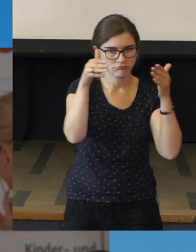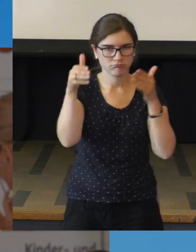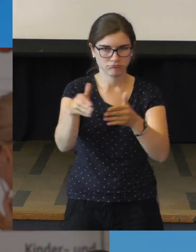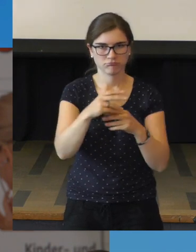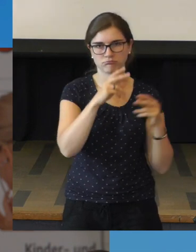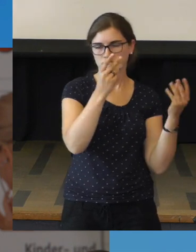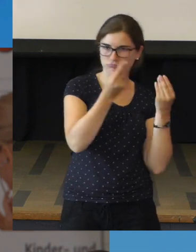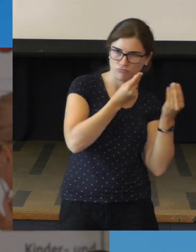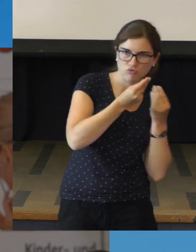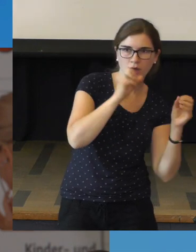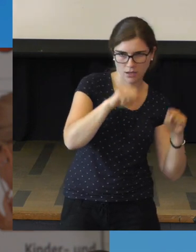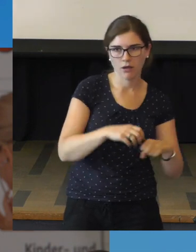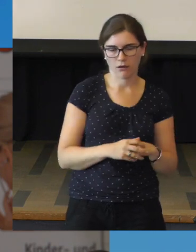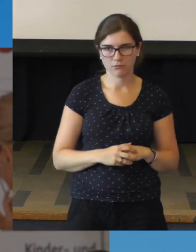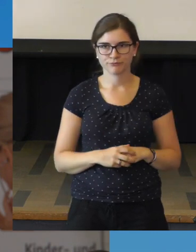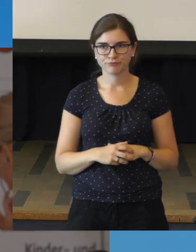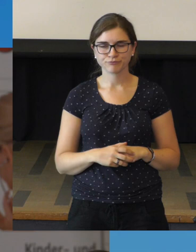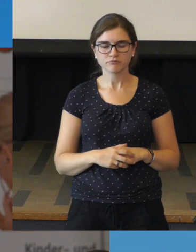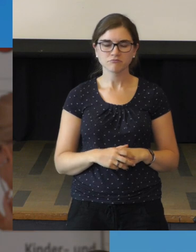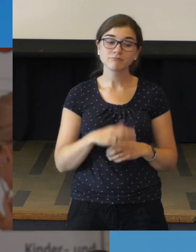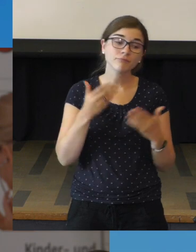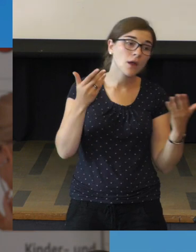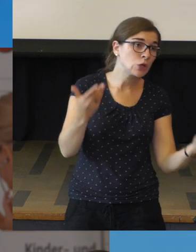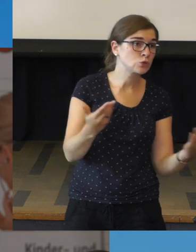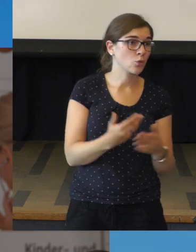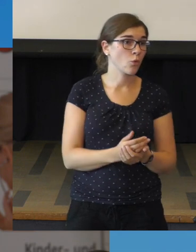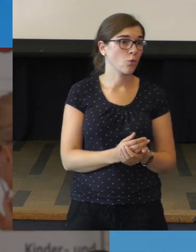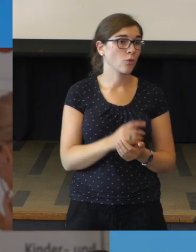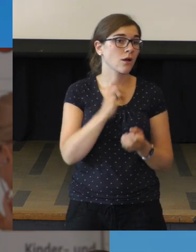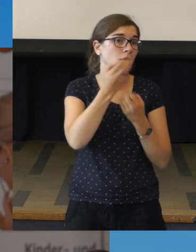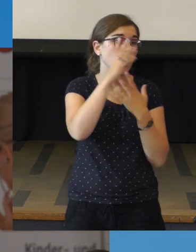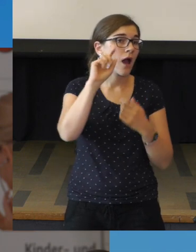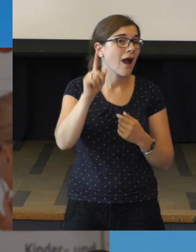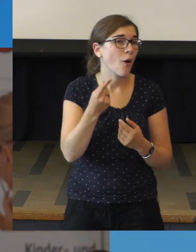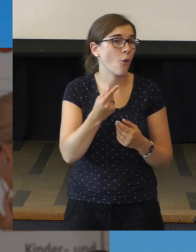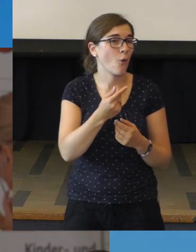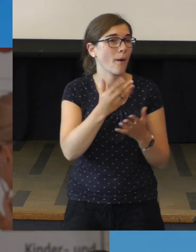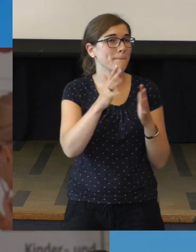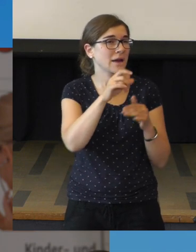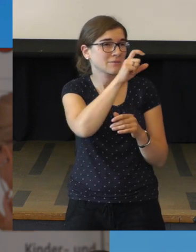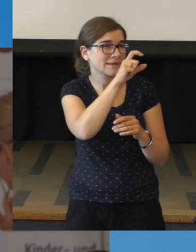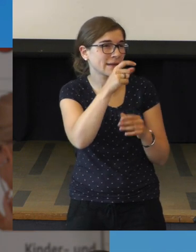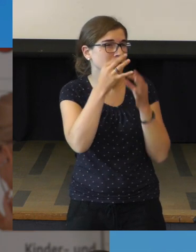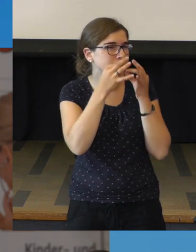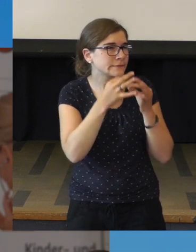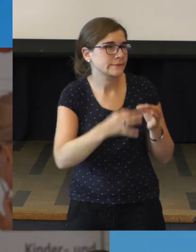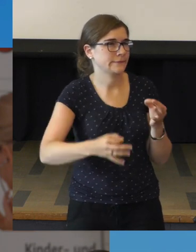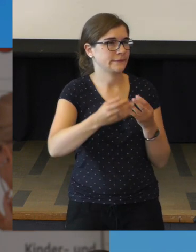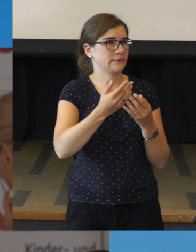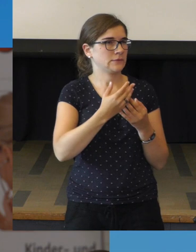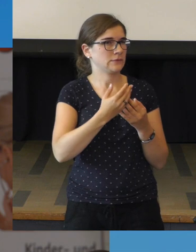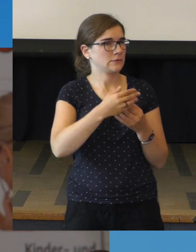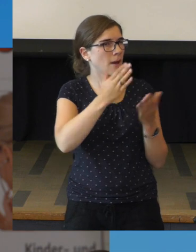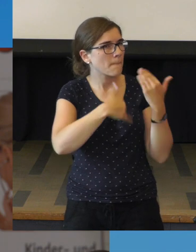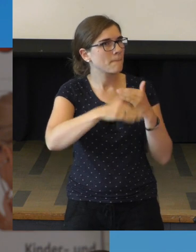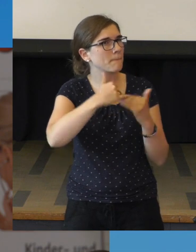genauer eingeht. Daraus ergeben sich natürlich auch Themen, die wir genauer wissen möchten.